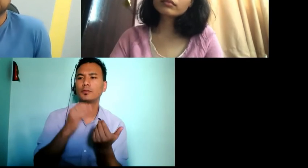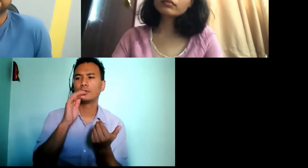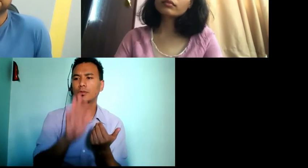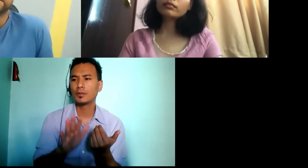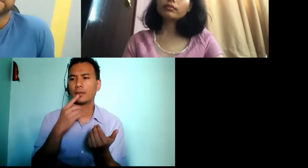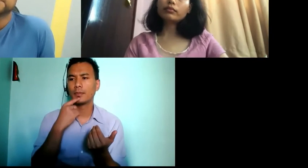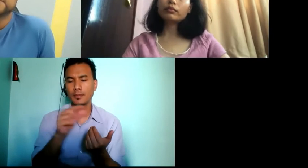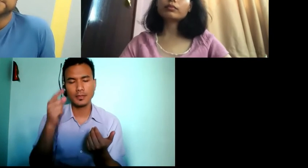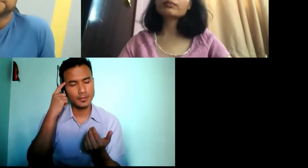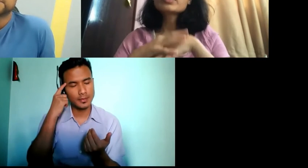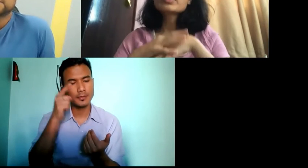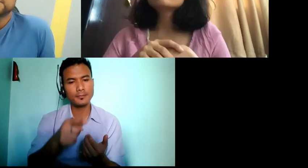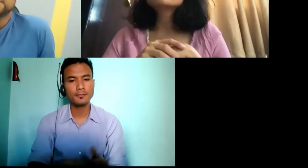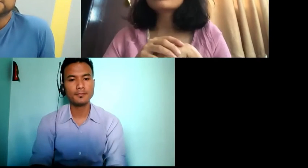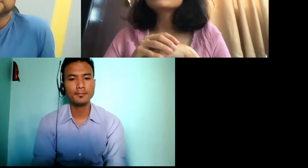विचार?